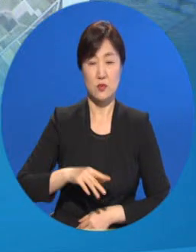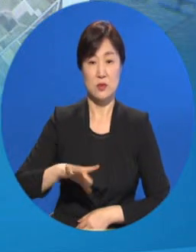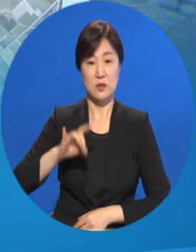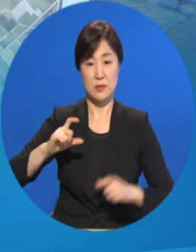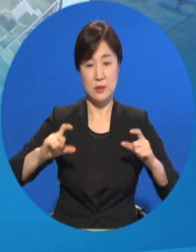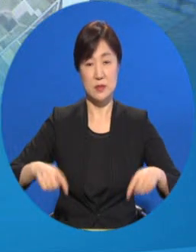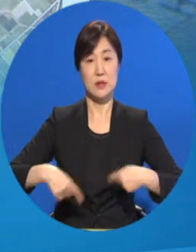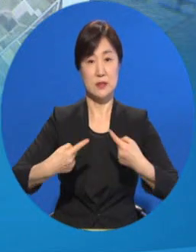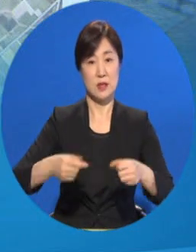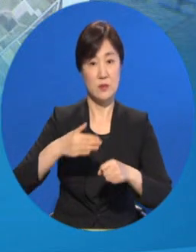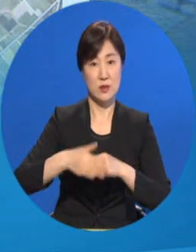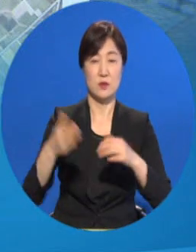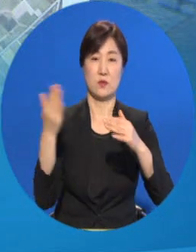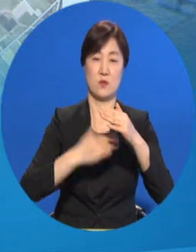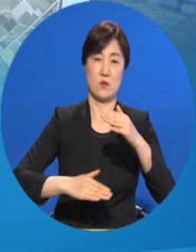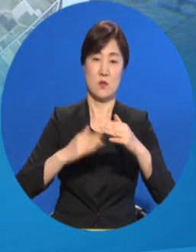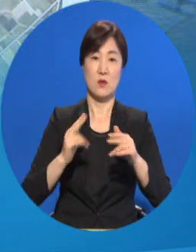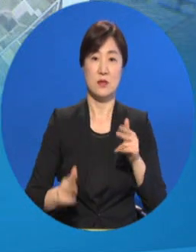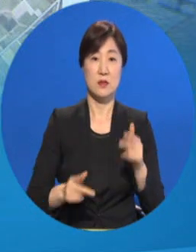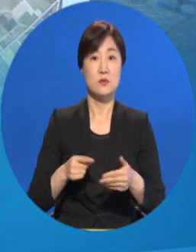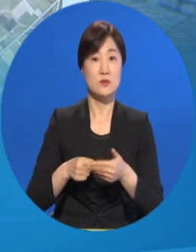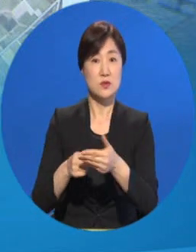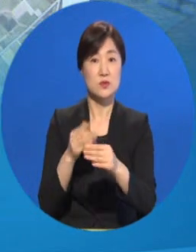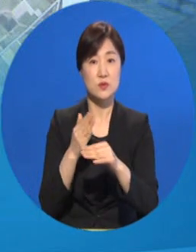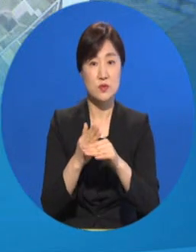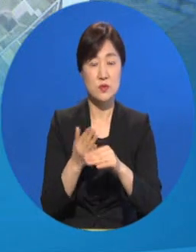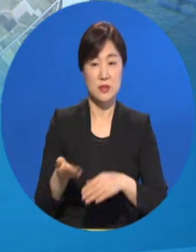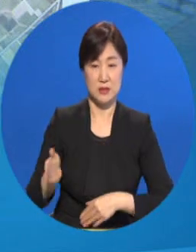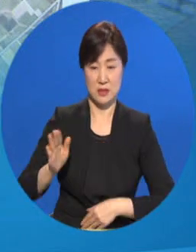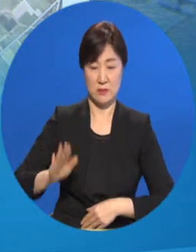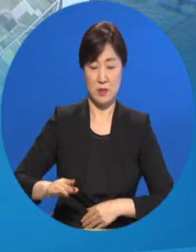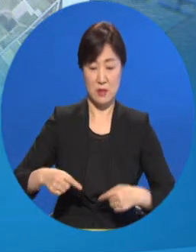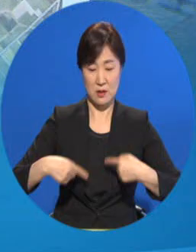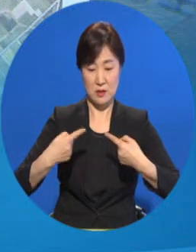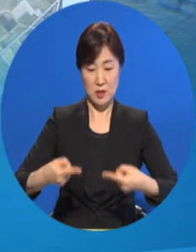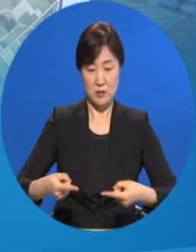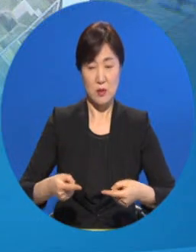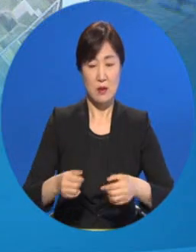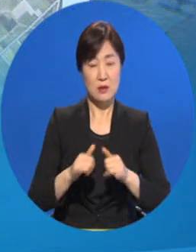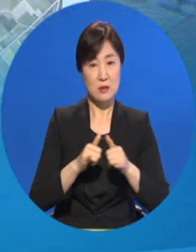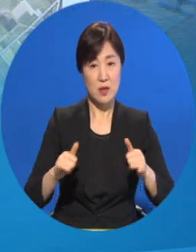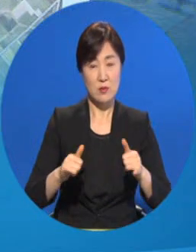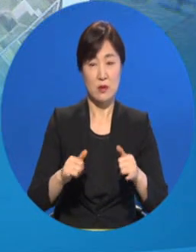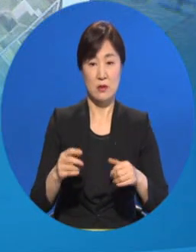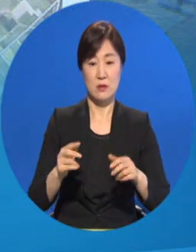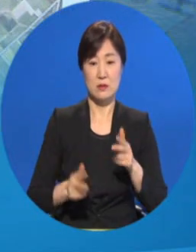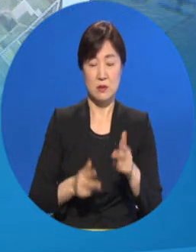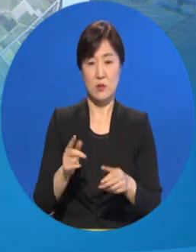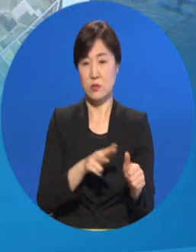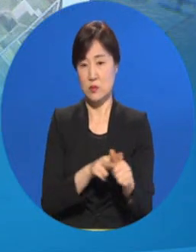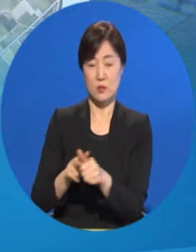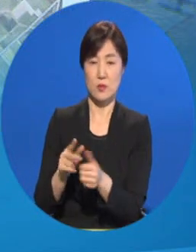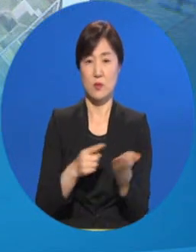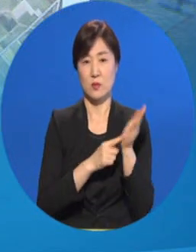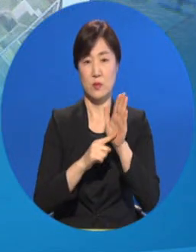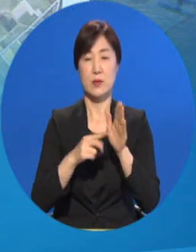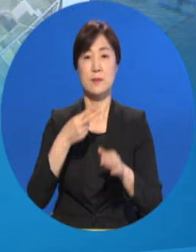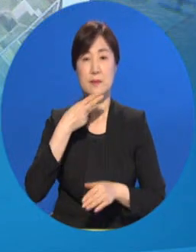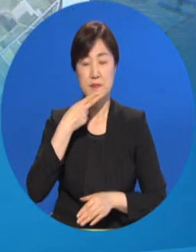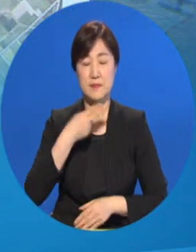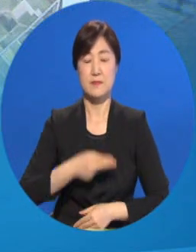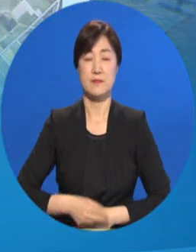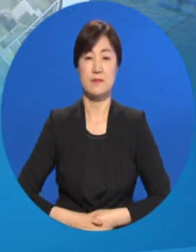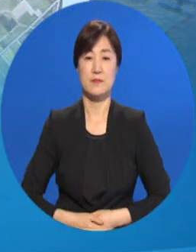참여형 공공사업으로 추진되고 있지만 참여 주민에게조차 사업 정보가 제대로 공개되지 않고 있다는 겁니다. 김주희